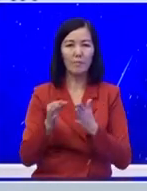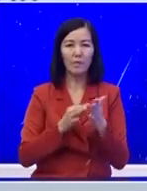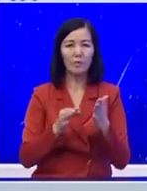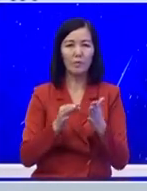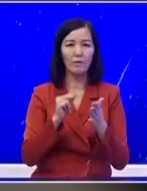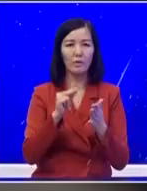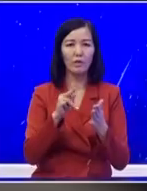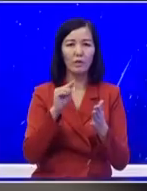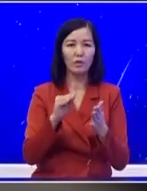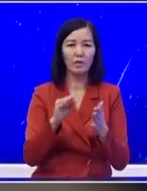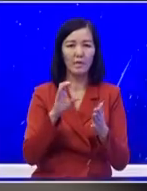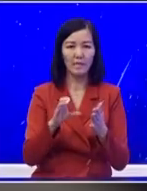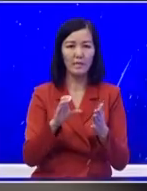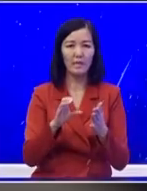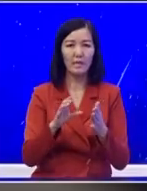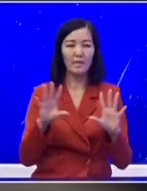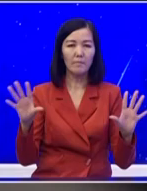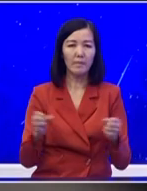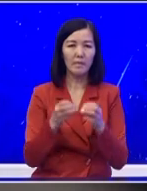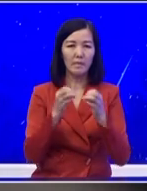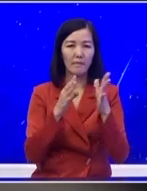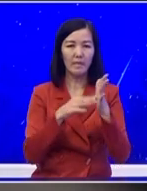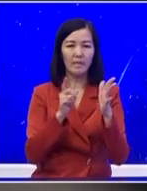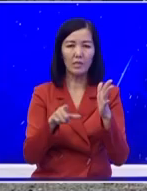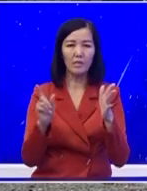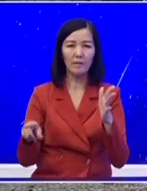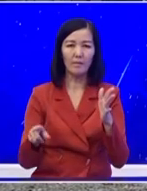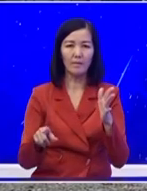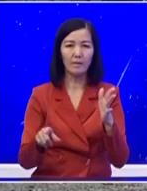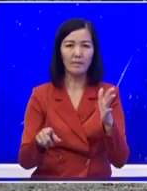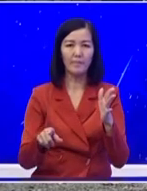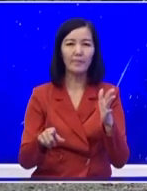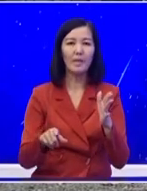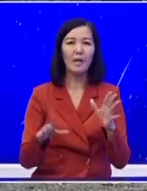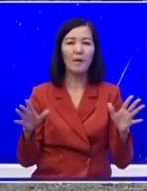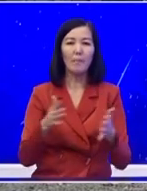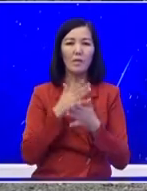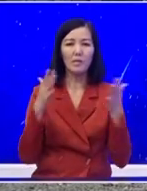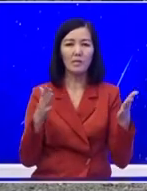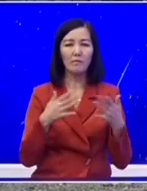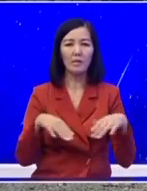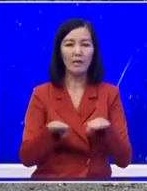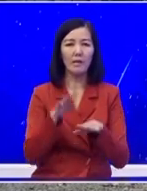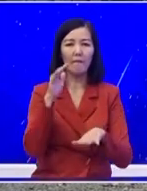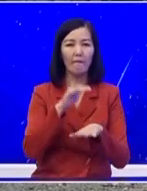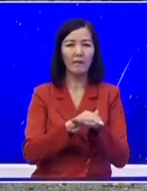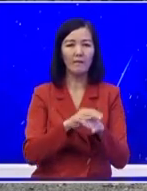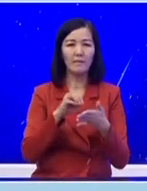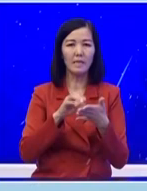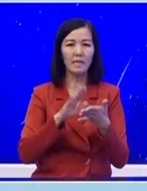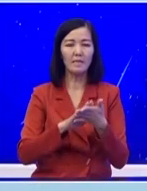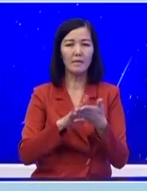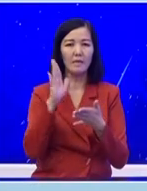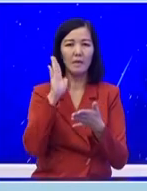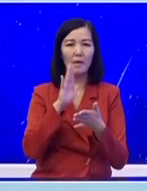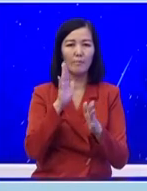областного департамента по чрезвычайным ситуациям спасены 19 человек, терпящих бедствия на воде. Большинство таких фактов зарегистрировано на